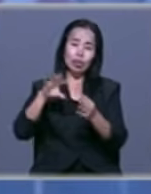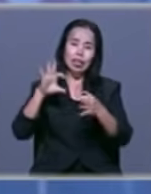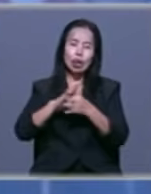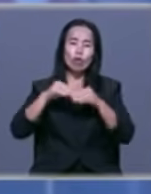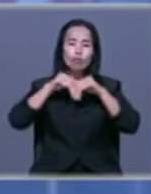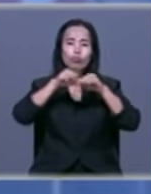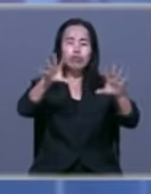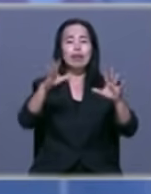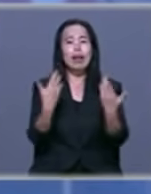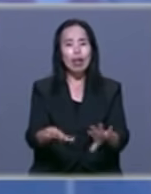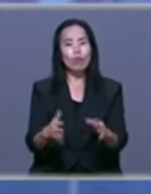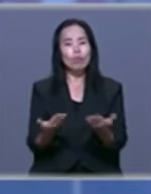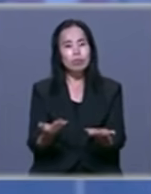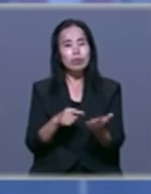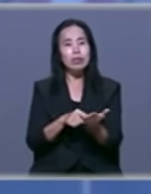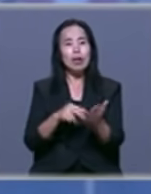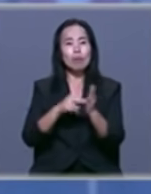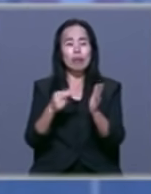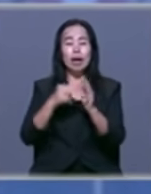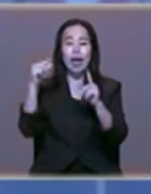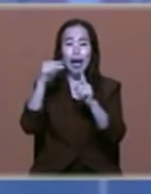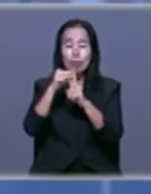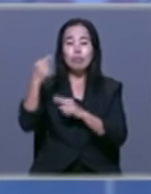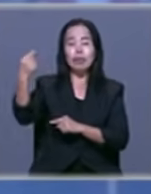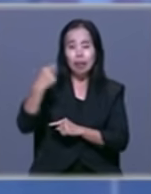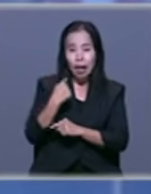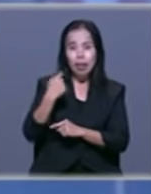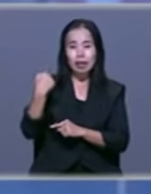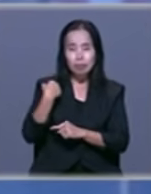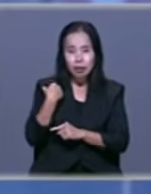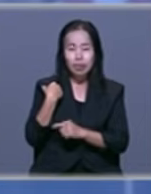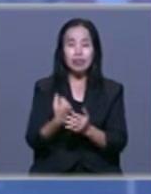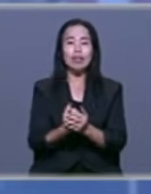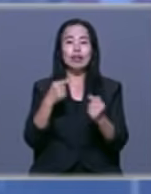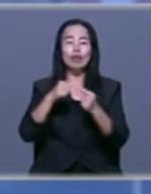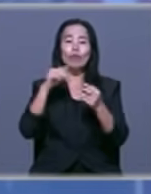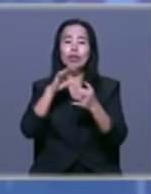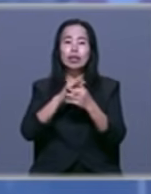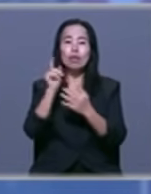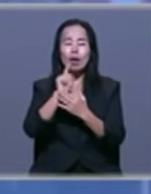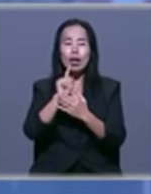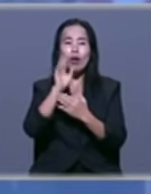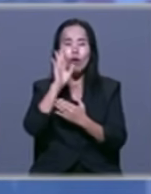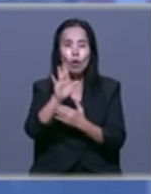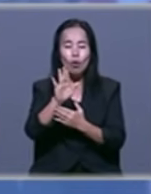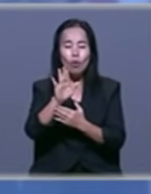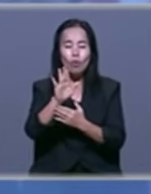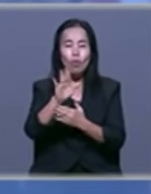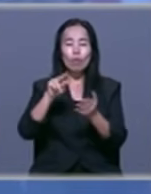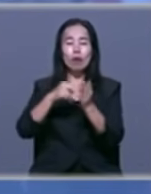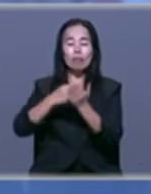นะฮ ะ ที่บอกว่าคำสั่งกำหนดโทษทางปกครองใช้ใบอนุญาตการของ Voice TV เนี่ย15